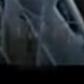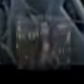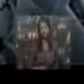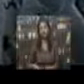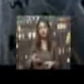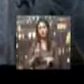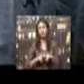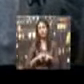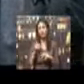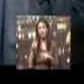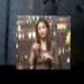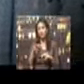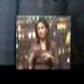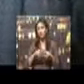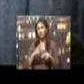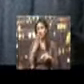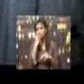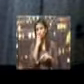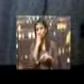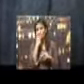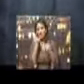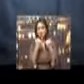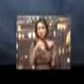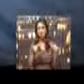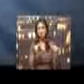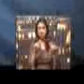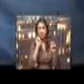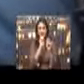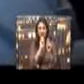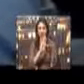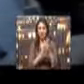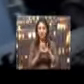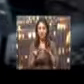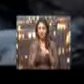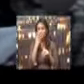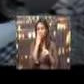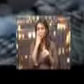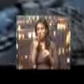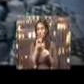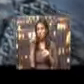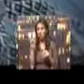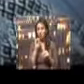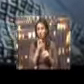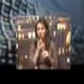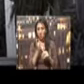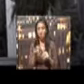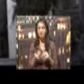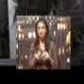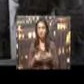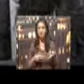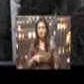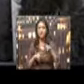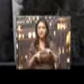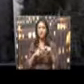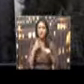أجهزة متعطلة وأخرى غير متوفرة، والموجود لا يسد الحاجة. إنه